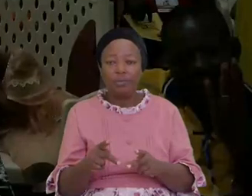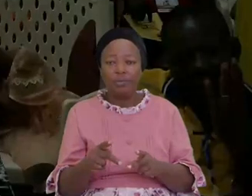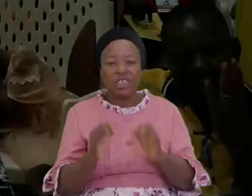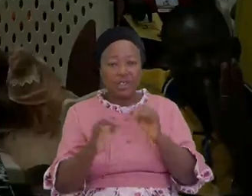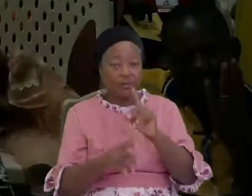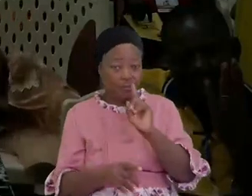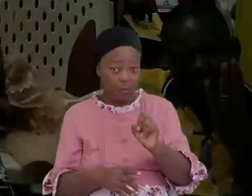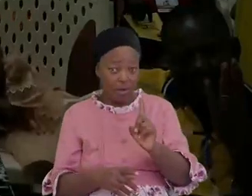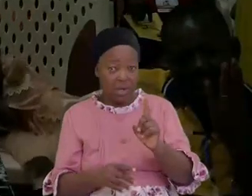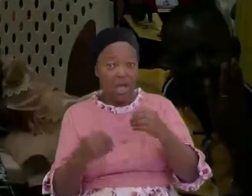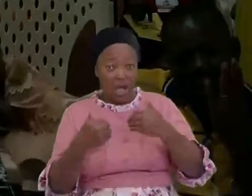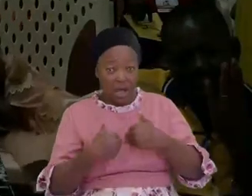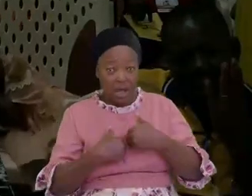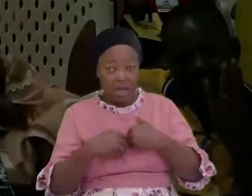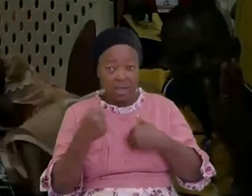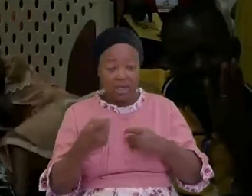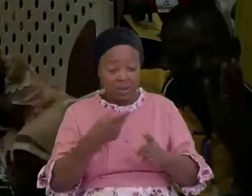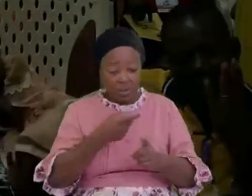l'auditoire.